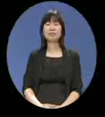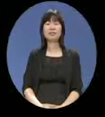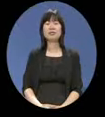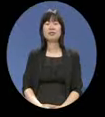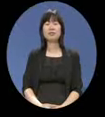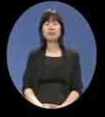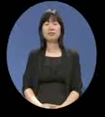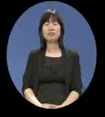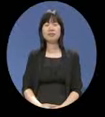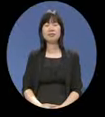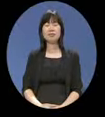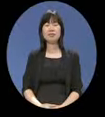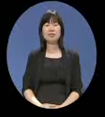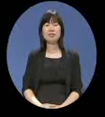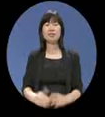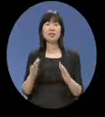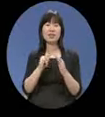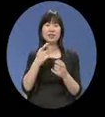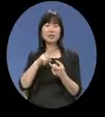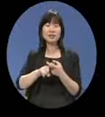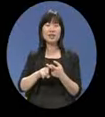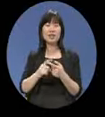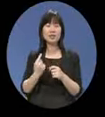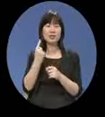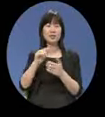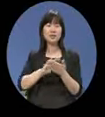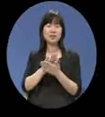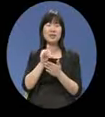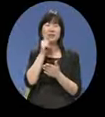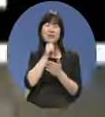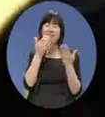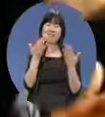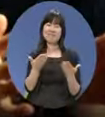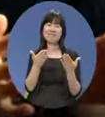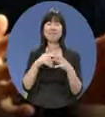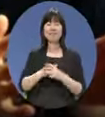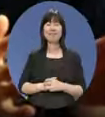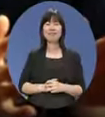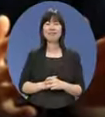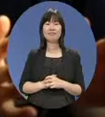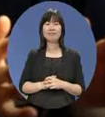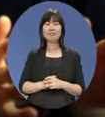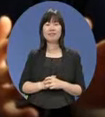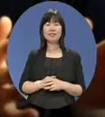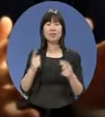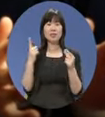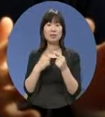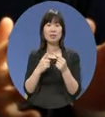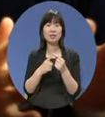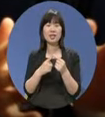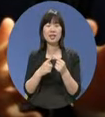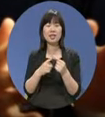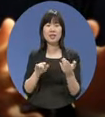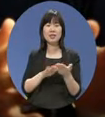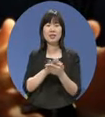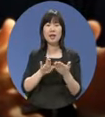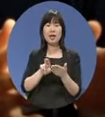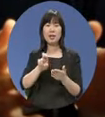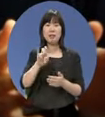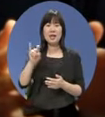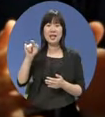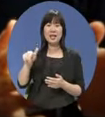가족 친밀감을 높여주는 놀이를 소개합니다. 첫 번째 놀이, 매직 라이트